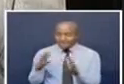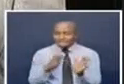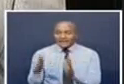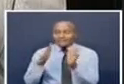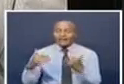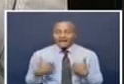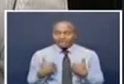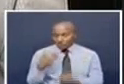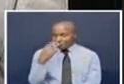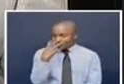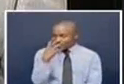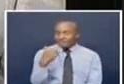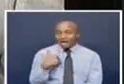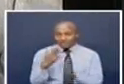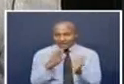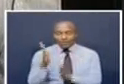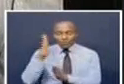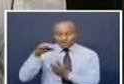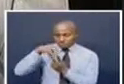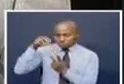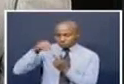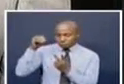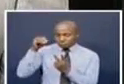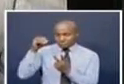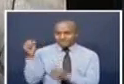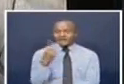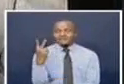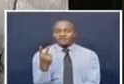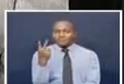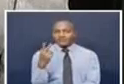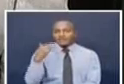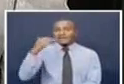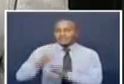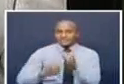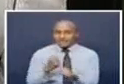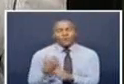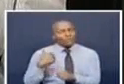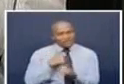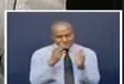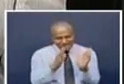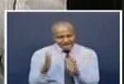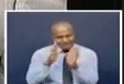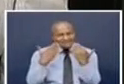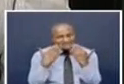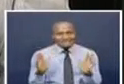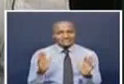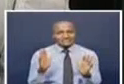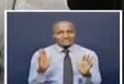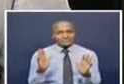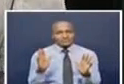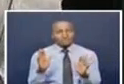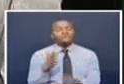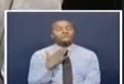Kama ODM tutafanya uteuzi wetu mwezi wa Februari. Na tunaweka mikakati. Ndiyo, nataka